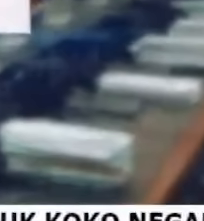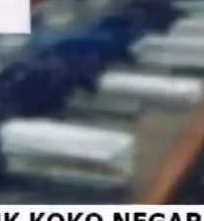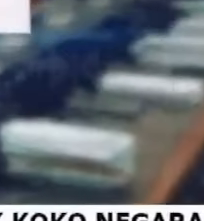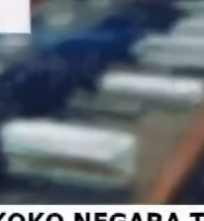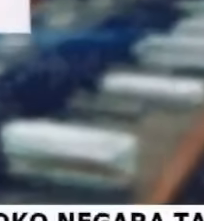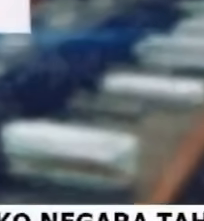Palestin